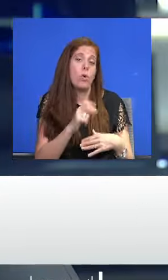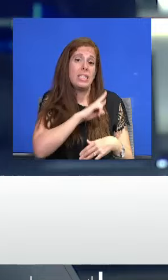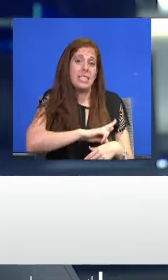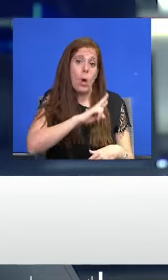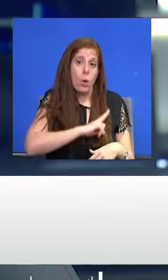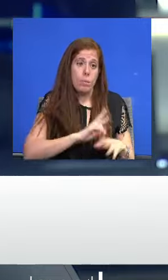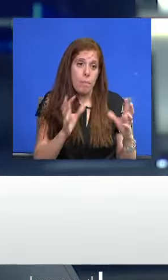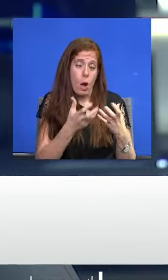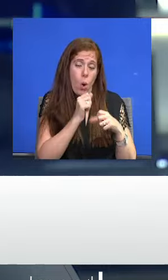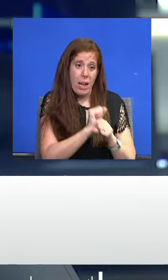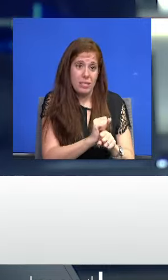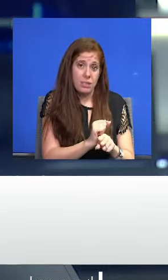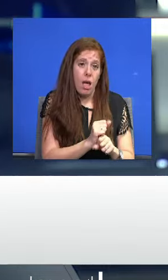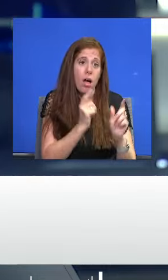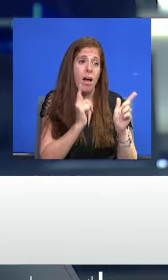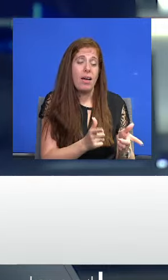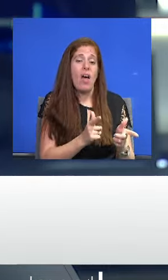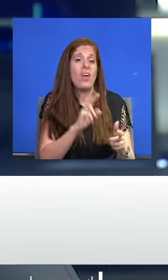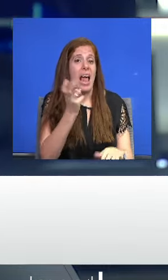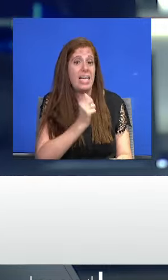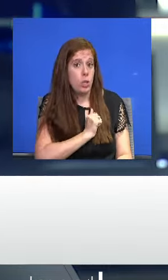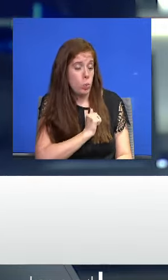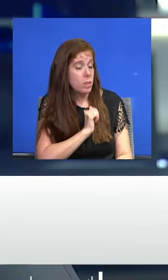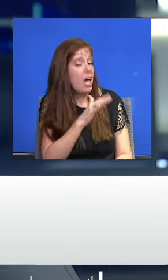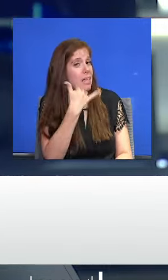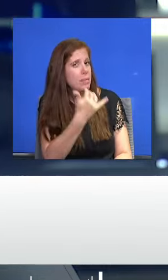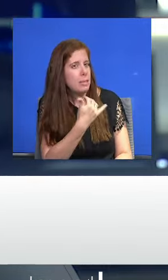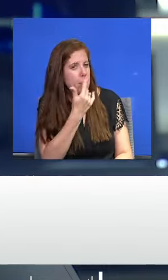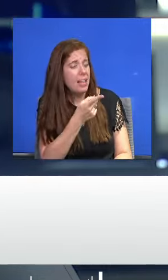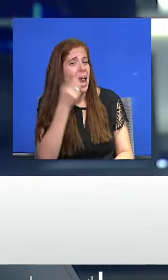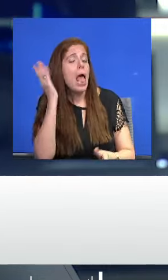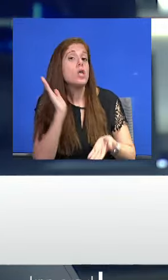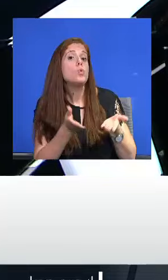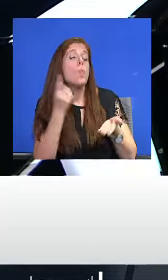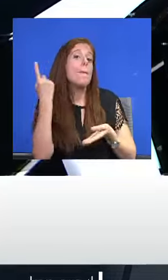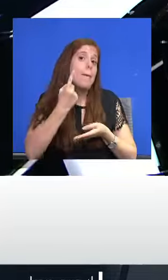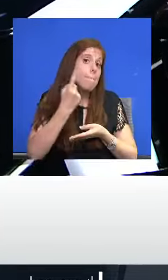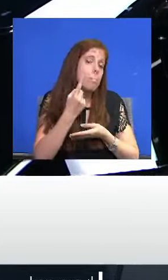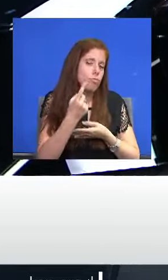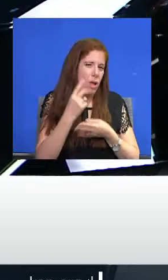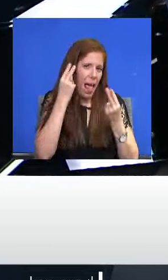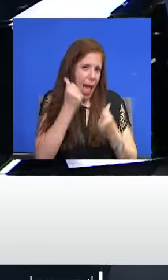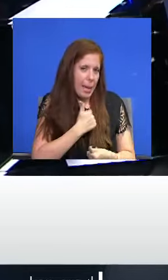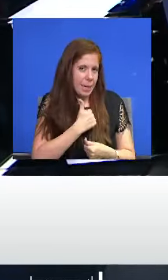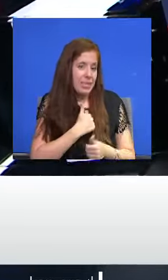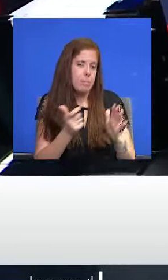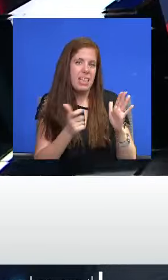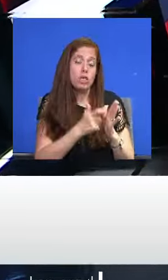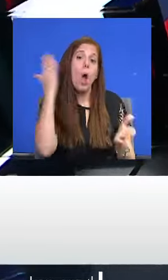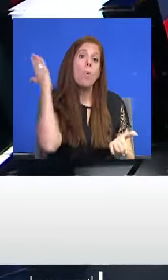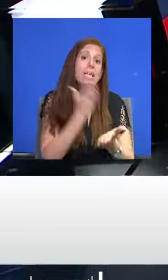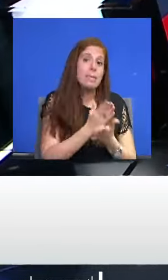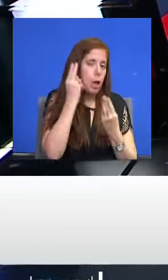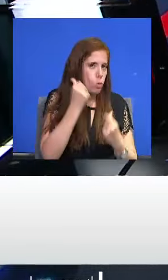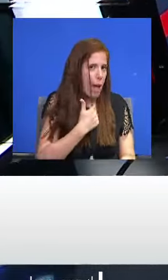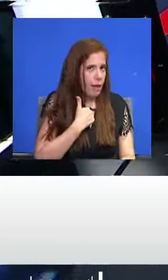הקרב על חוק הגיוס. יערה שפירה, אנחנו עלייך, את מספרת על האיומים שמתגברים מהצד של החרדים, הדרישת, האולטימטום החרדי מראש